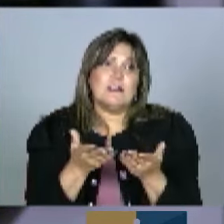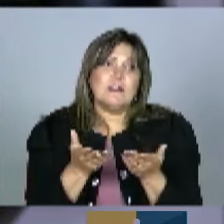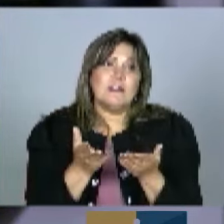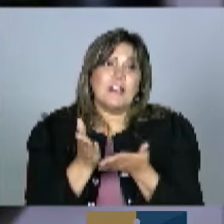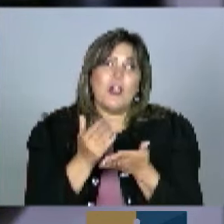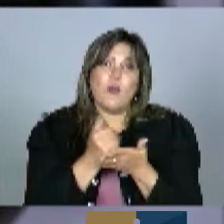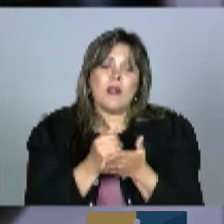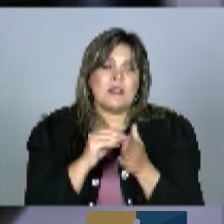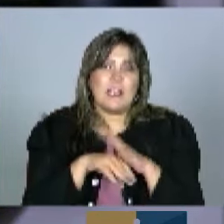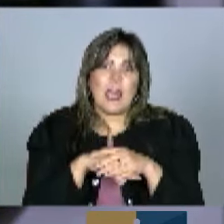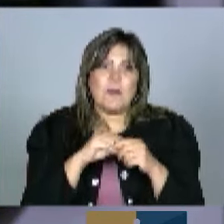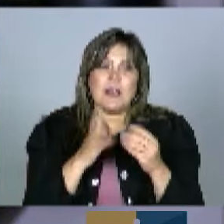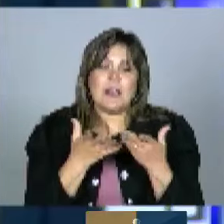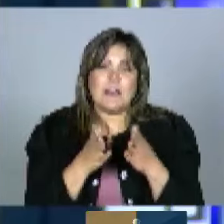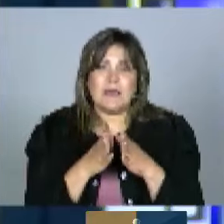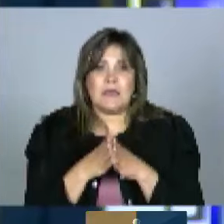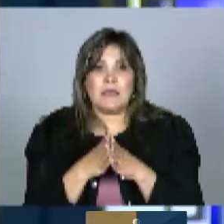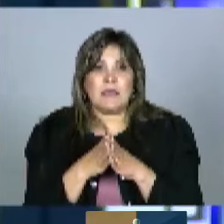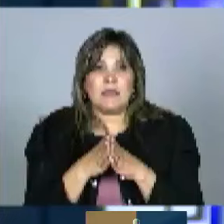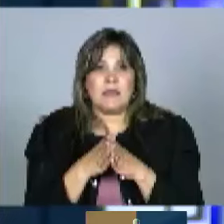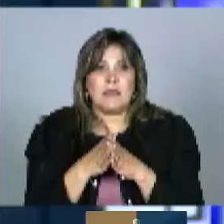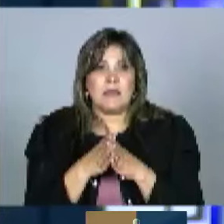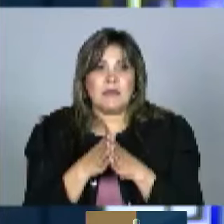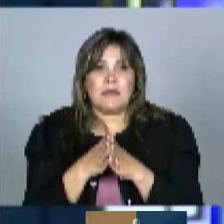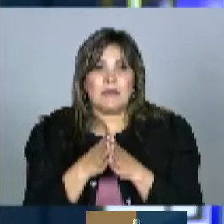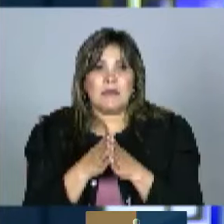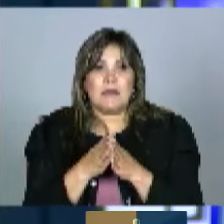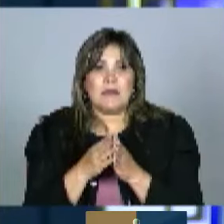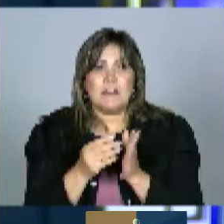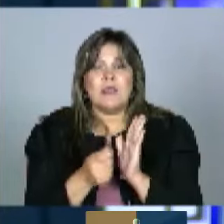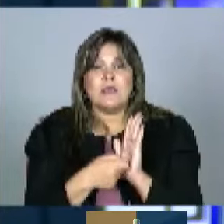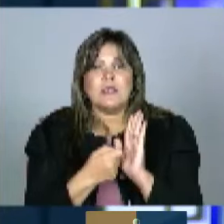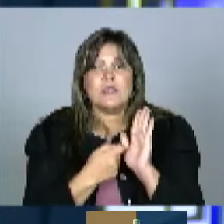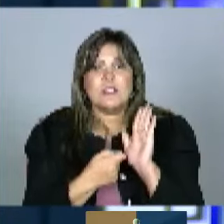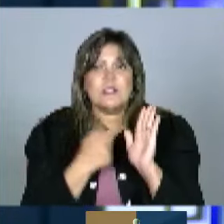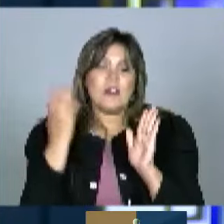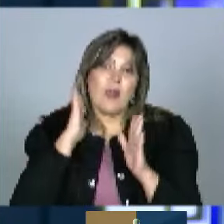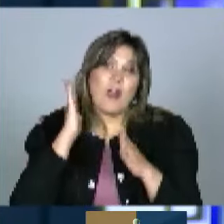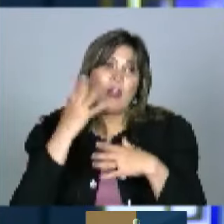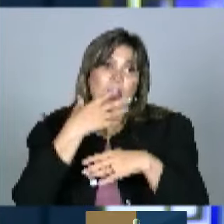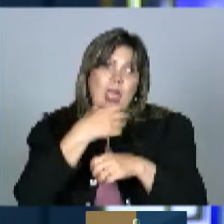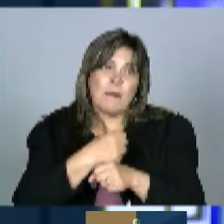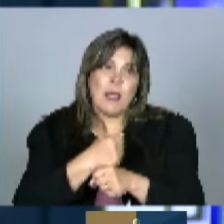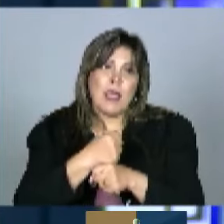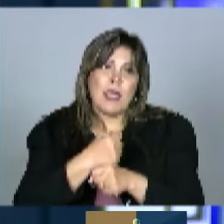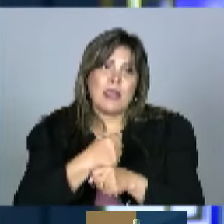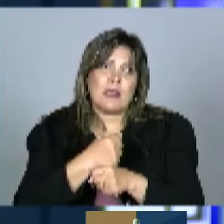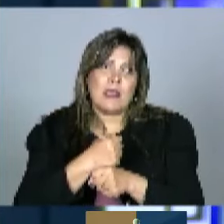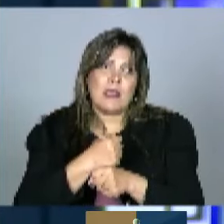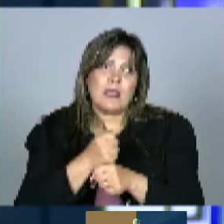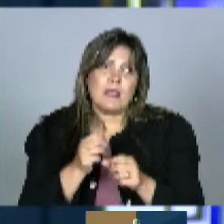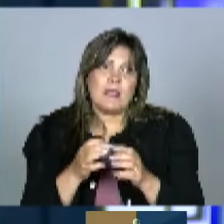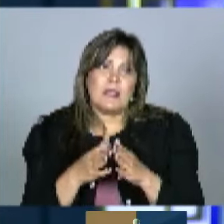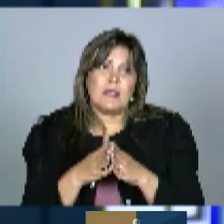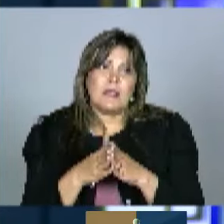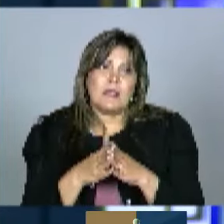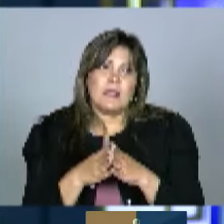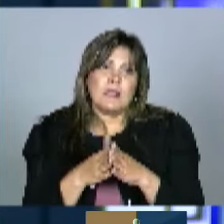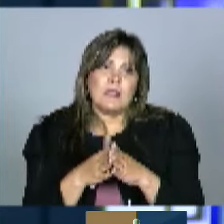لا انا ارفع الايصال الامانه ده الجنحه